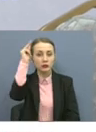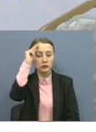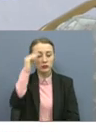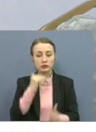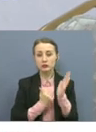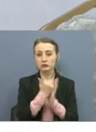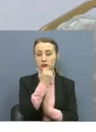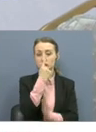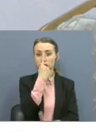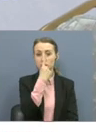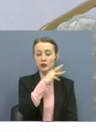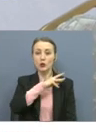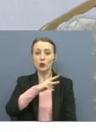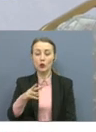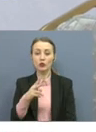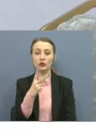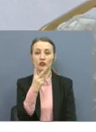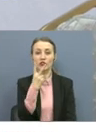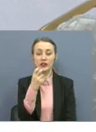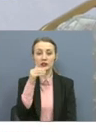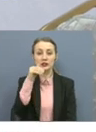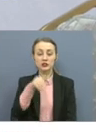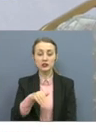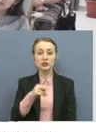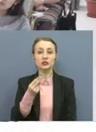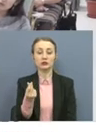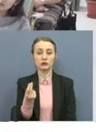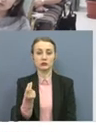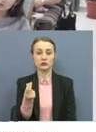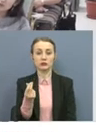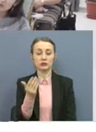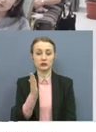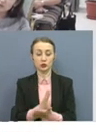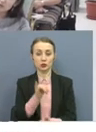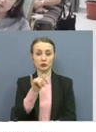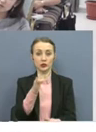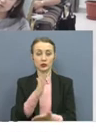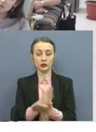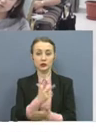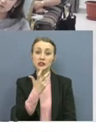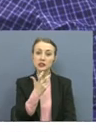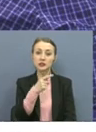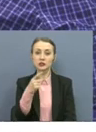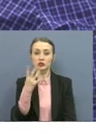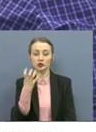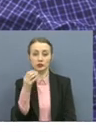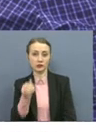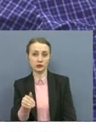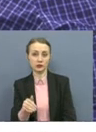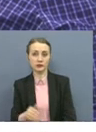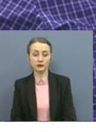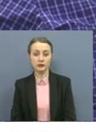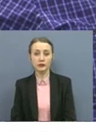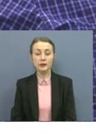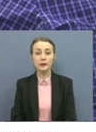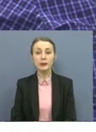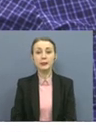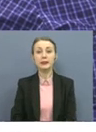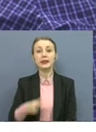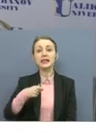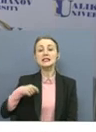дайындауға болады? Осындай мәселе көтерілді. Сенатор ұстаздар еңбекақысының төмен екендігін де атап өтті. Кездесу